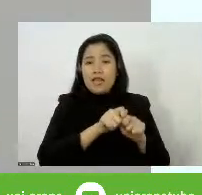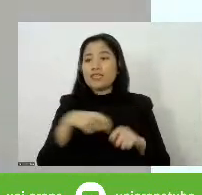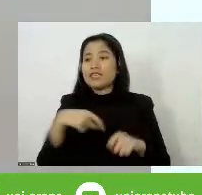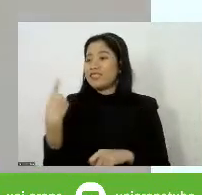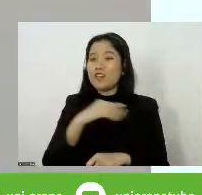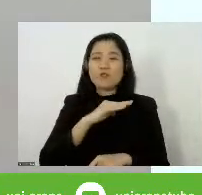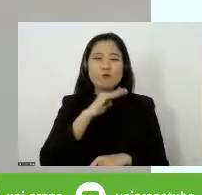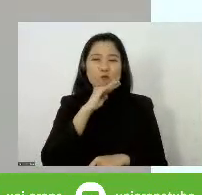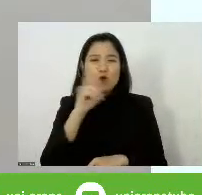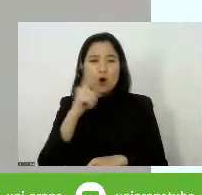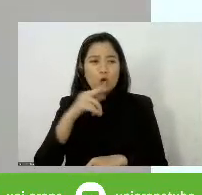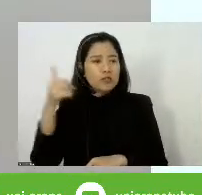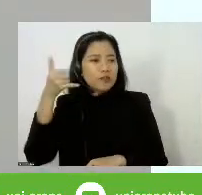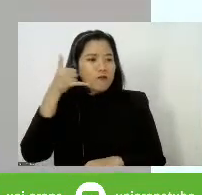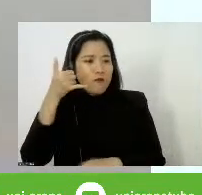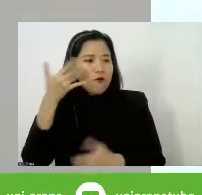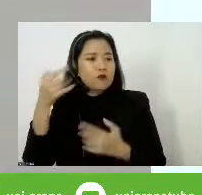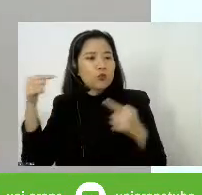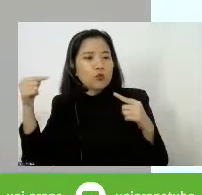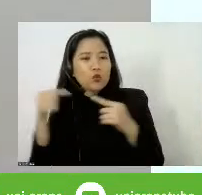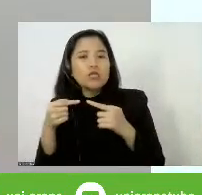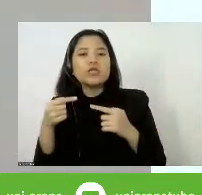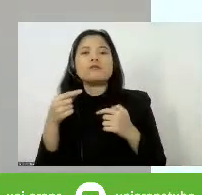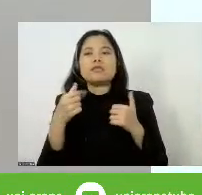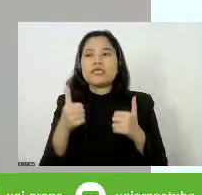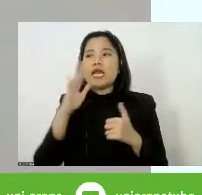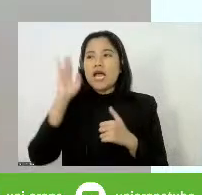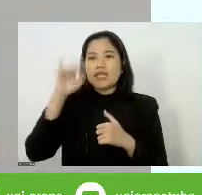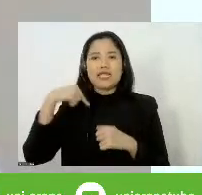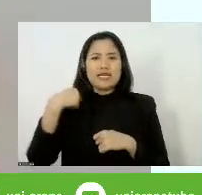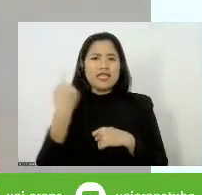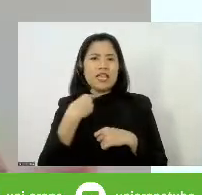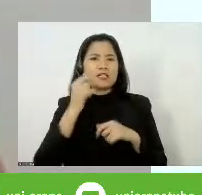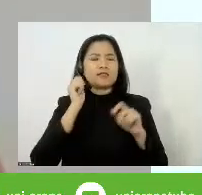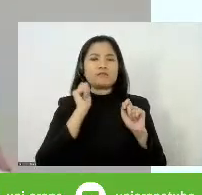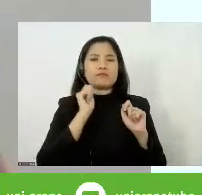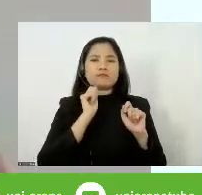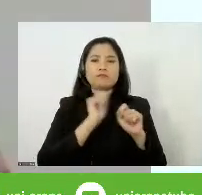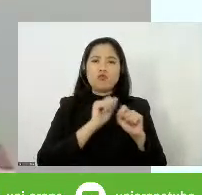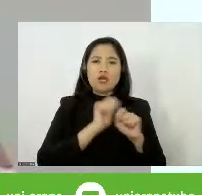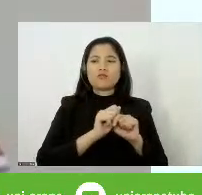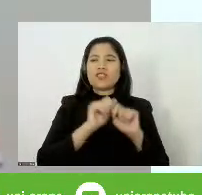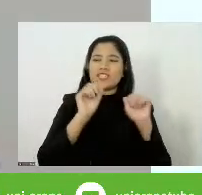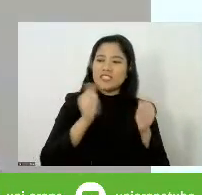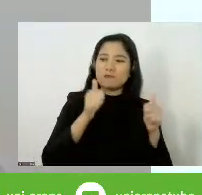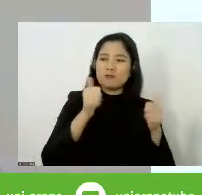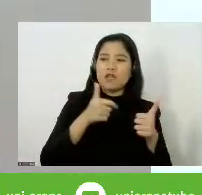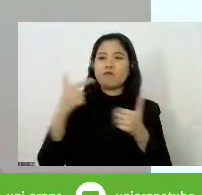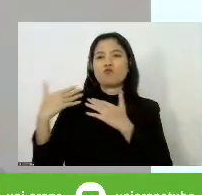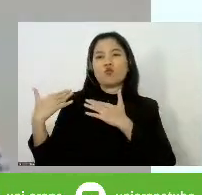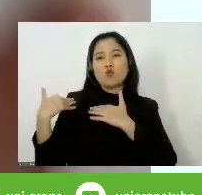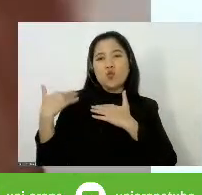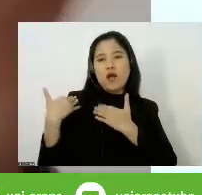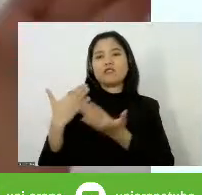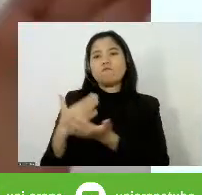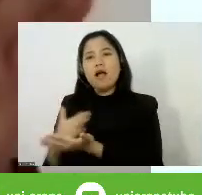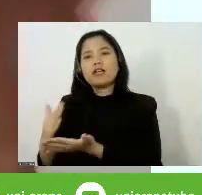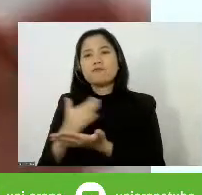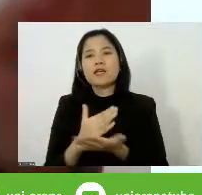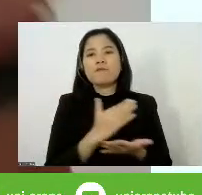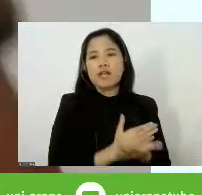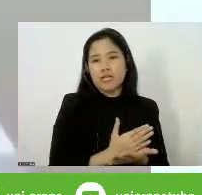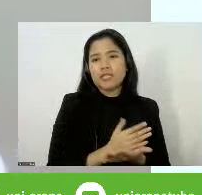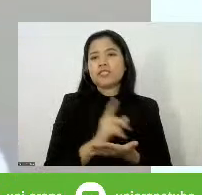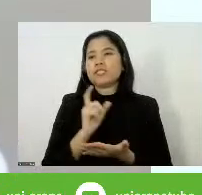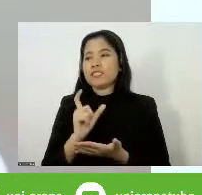dan kami akan nantinya menyiapkan Apa saja sih pembagian tugas antara kami dan mitra untuk bagaimana